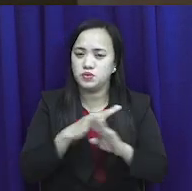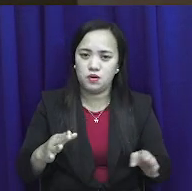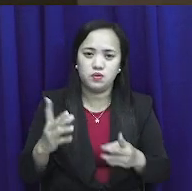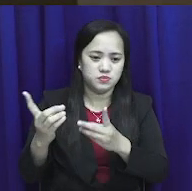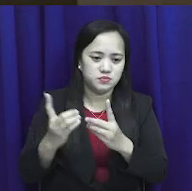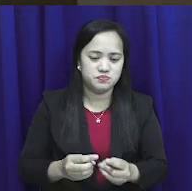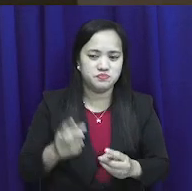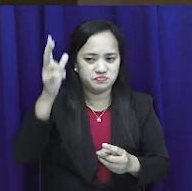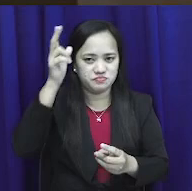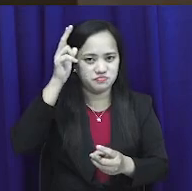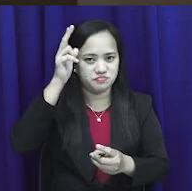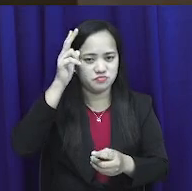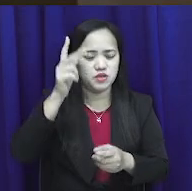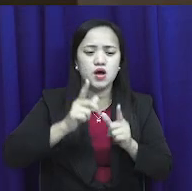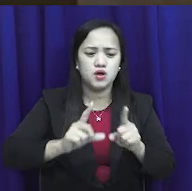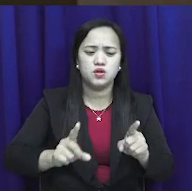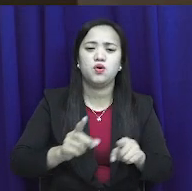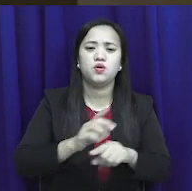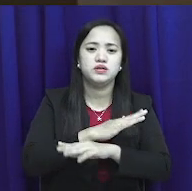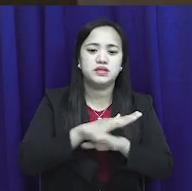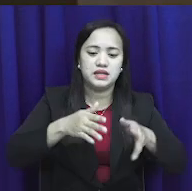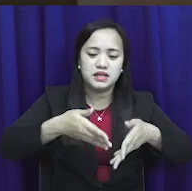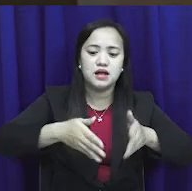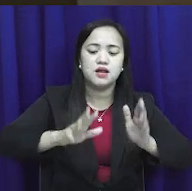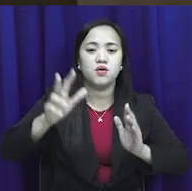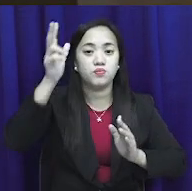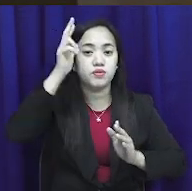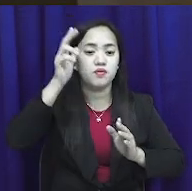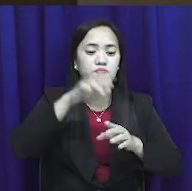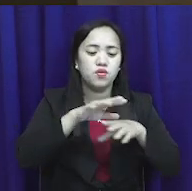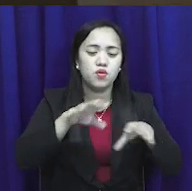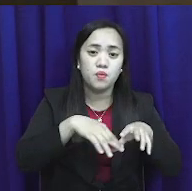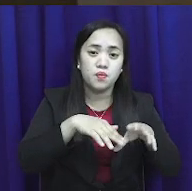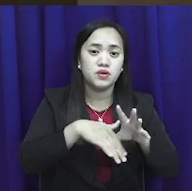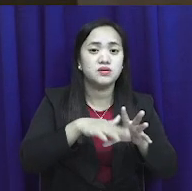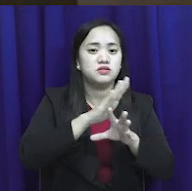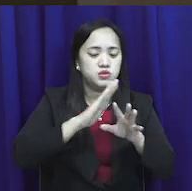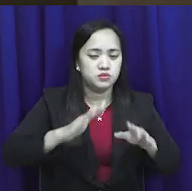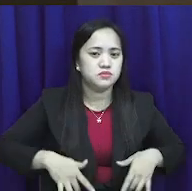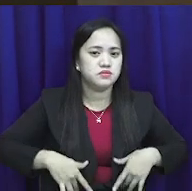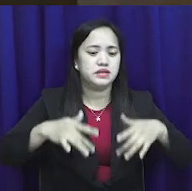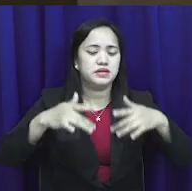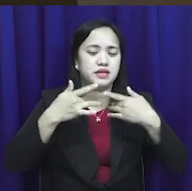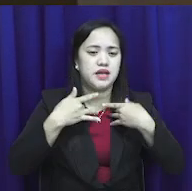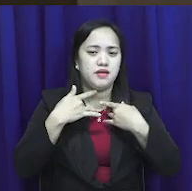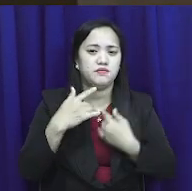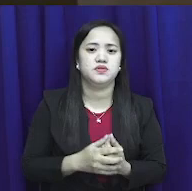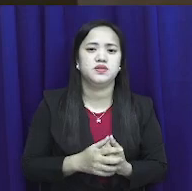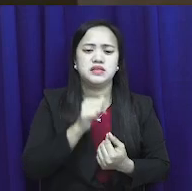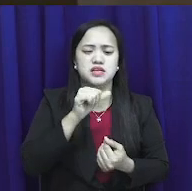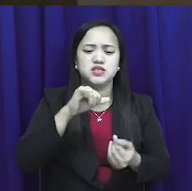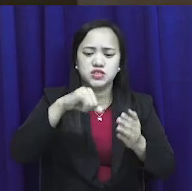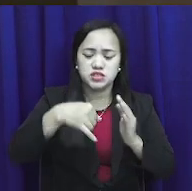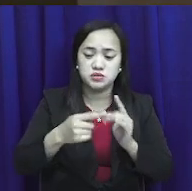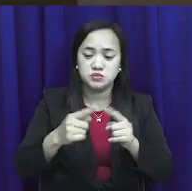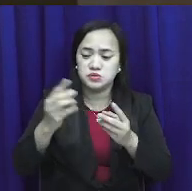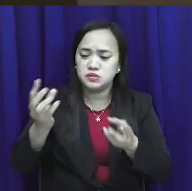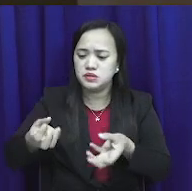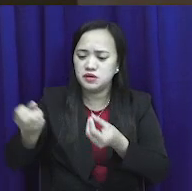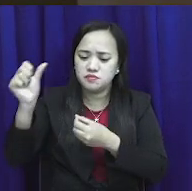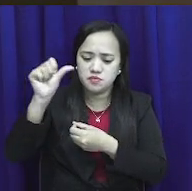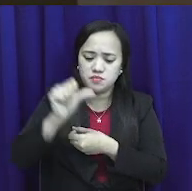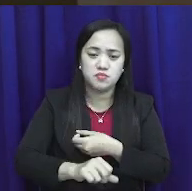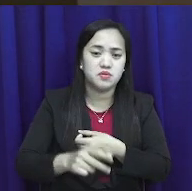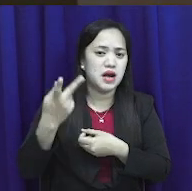ang diyablo Amen you see ang point kasi sa pinag-uusapan natin ngayon not to Actually naman eh wala naman dating